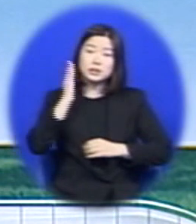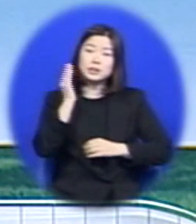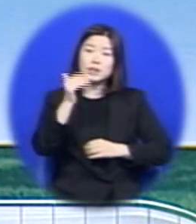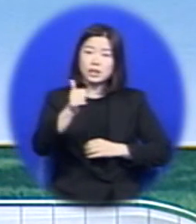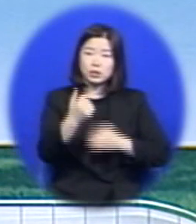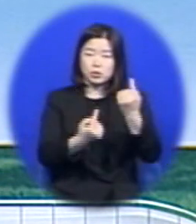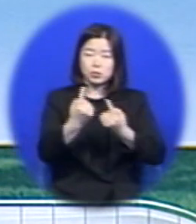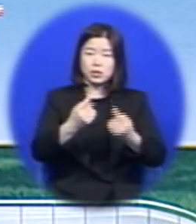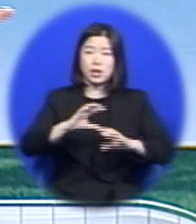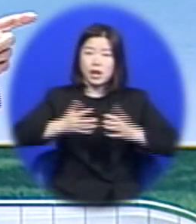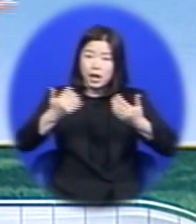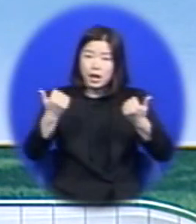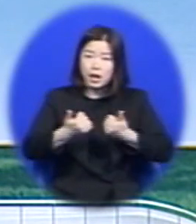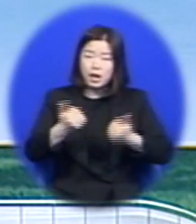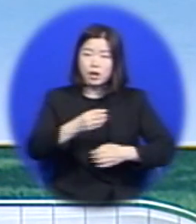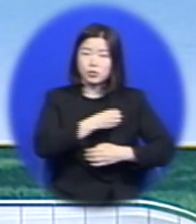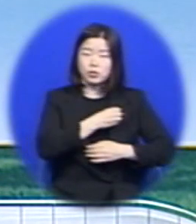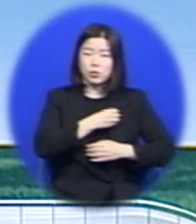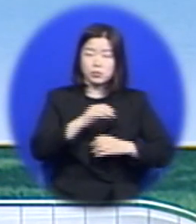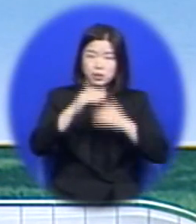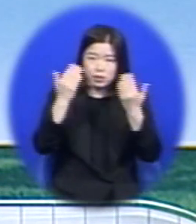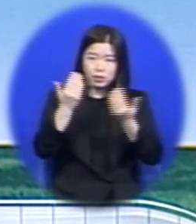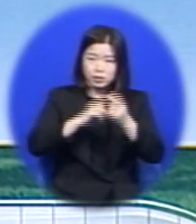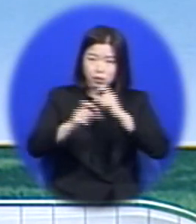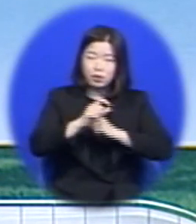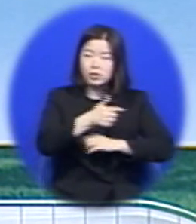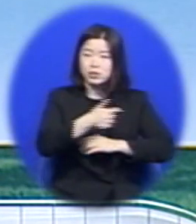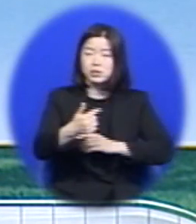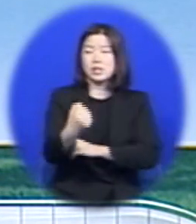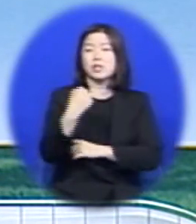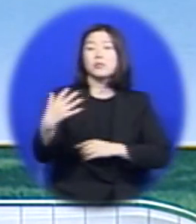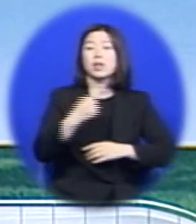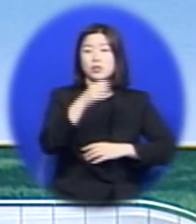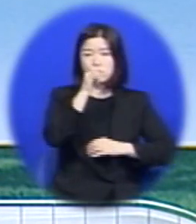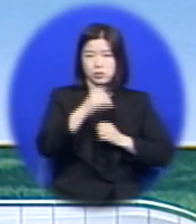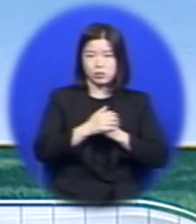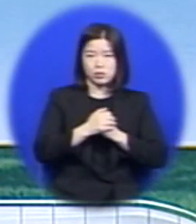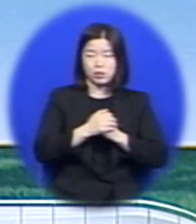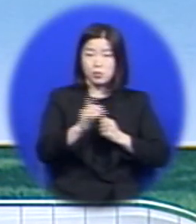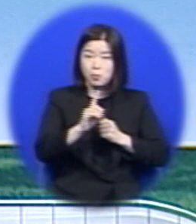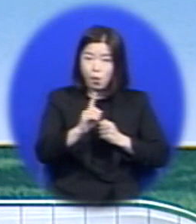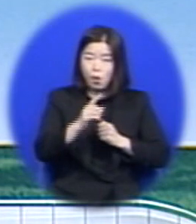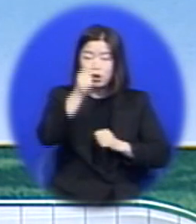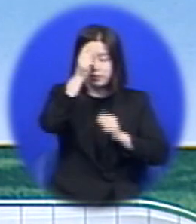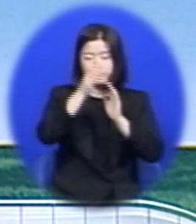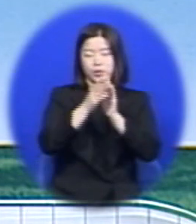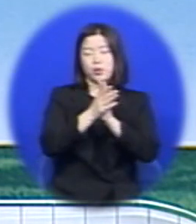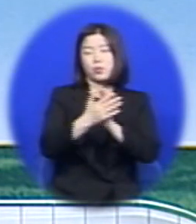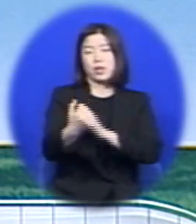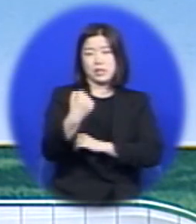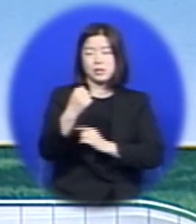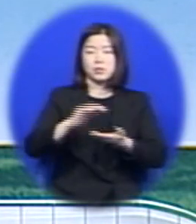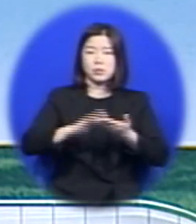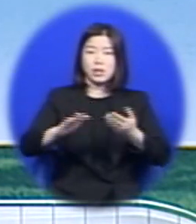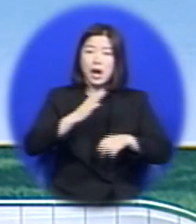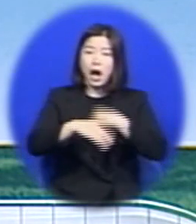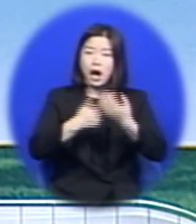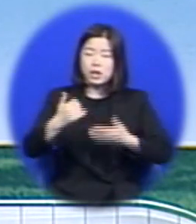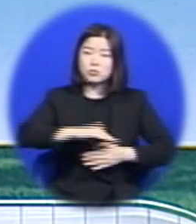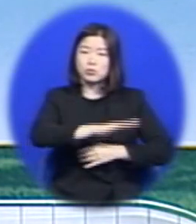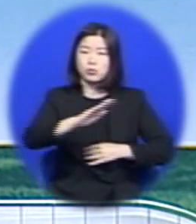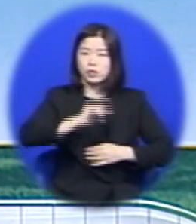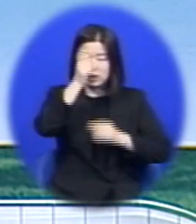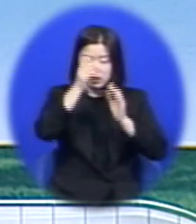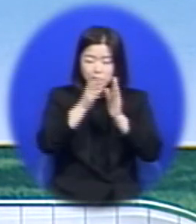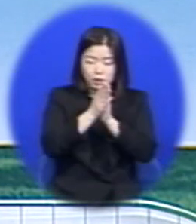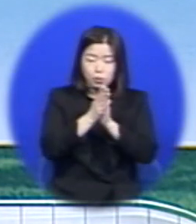대통령보다 국회의원보다 더 큰 힘을 다 가지고 있습니다. 기도하는 힘입니다. 하나님은 우리의 기도와